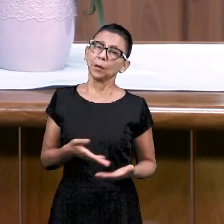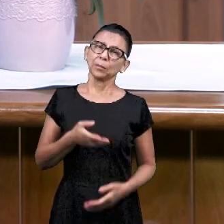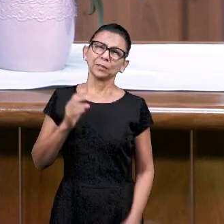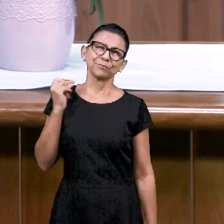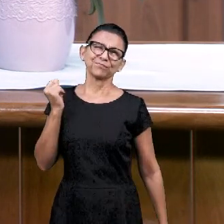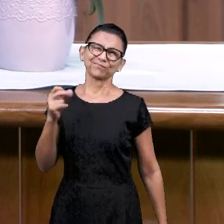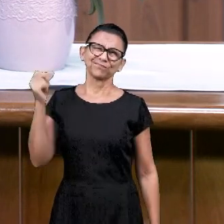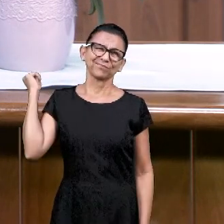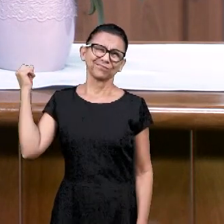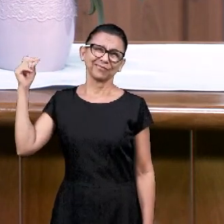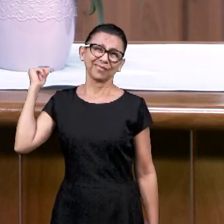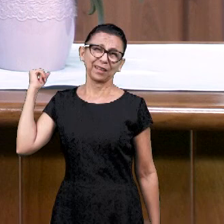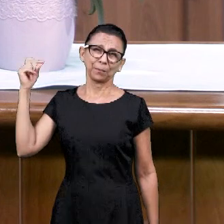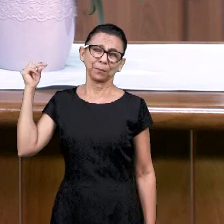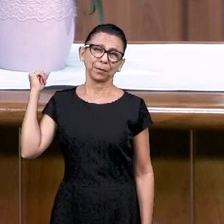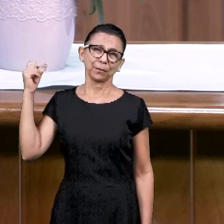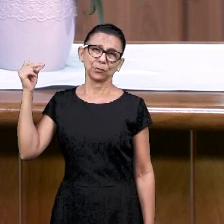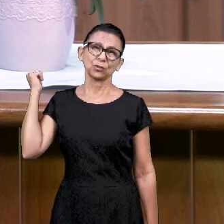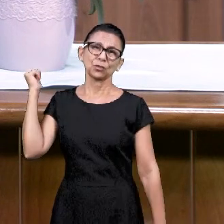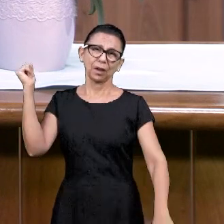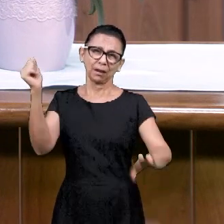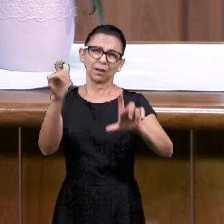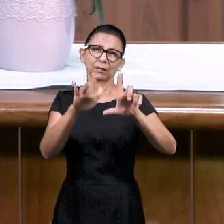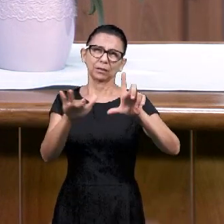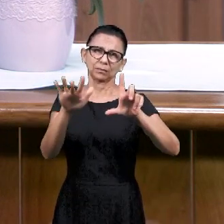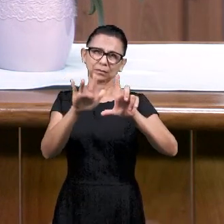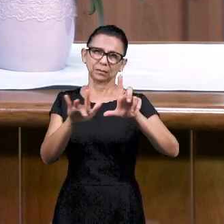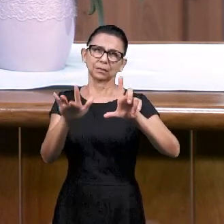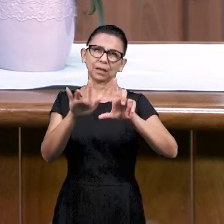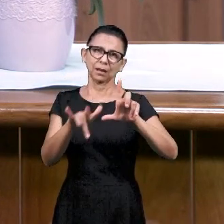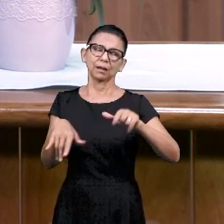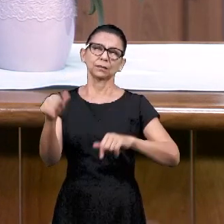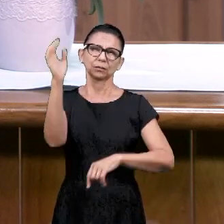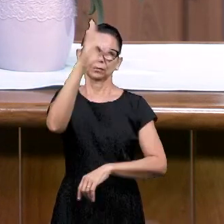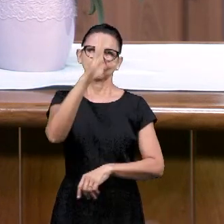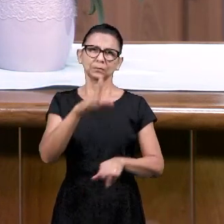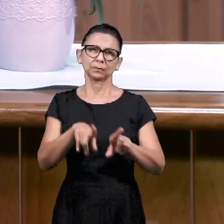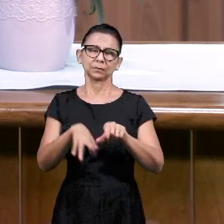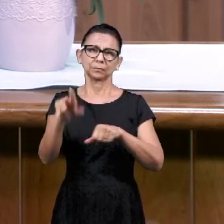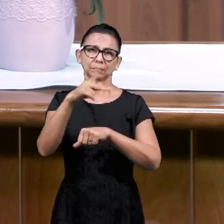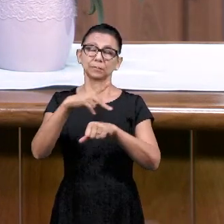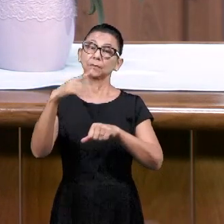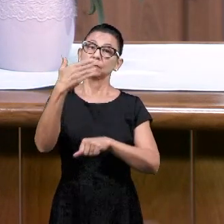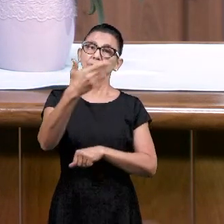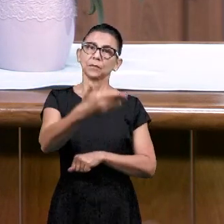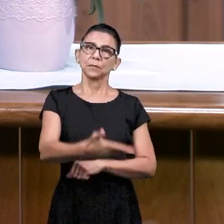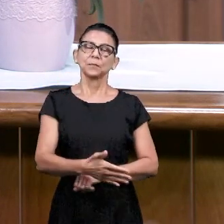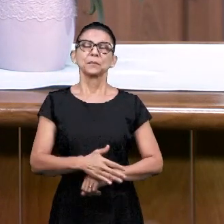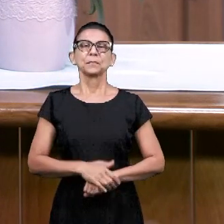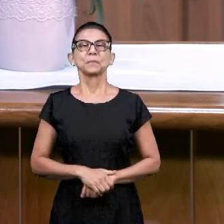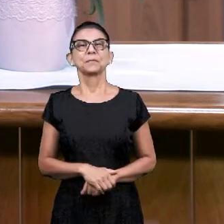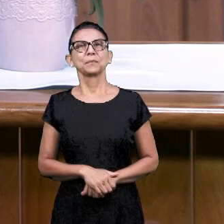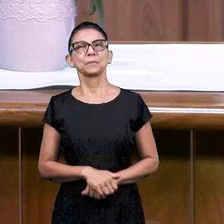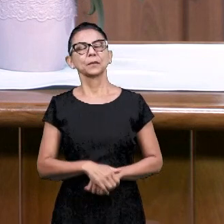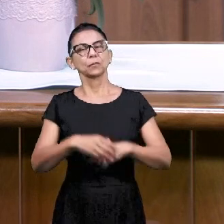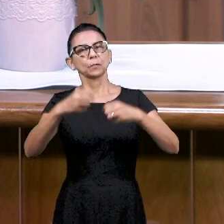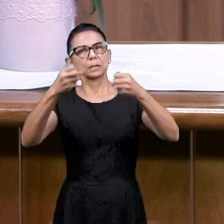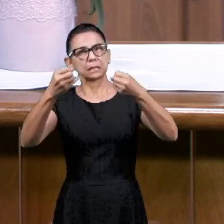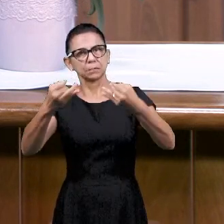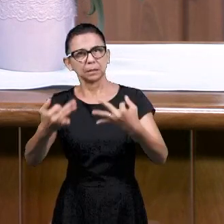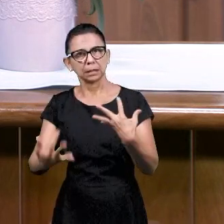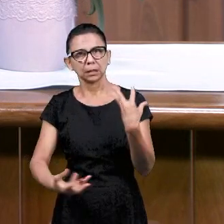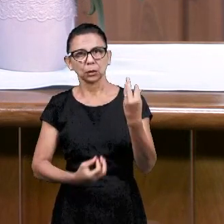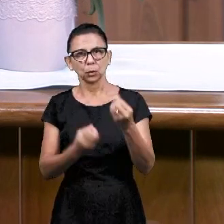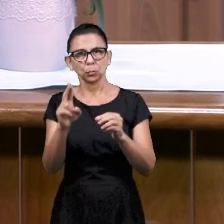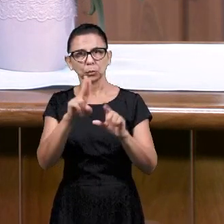sens, parce que c'est vrai que cela est utilisé en large échelle dans la communication au Brésil